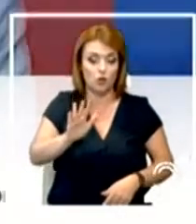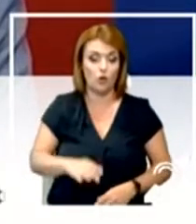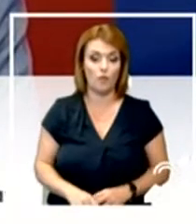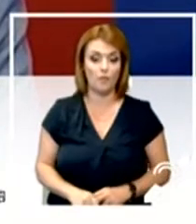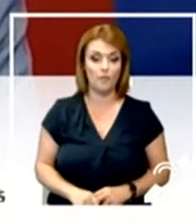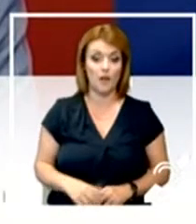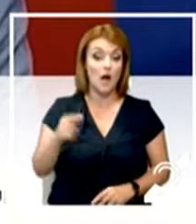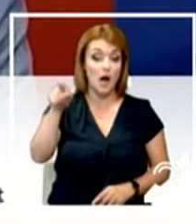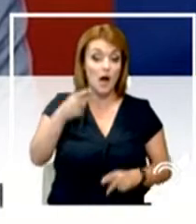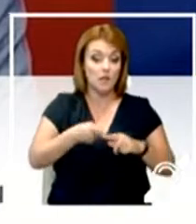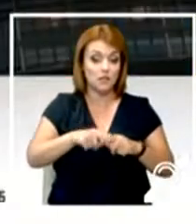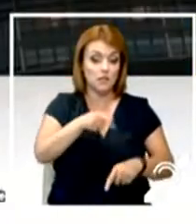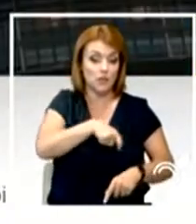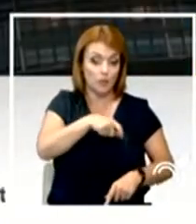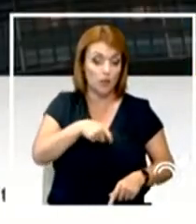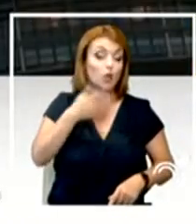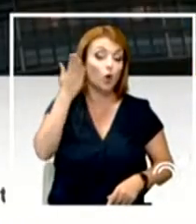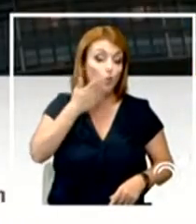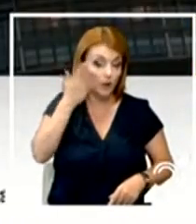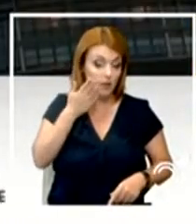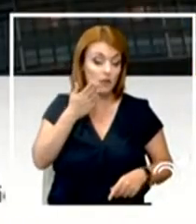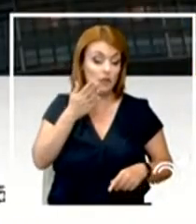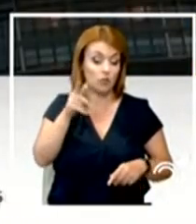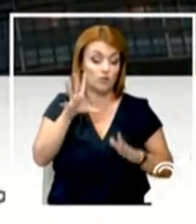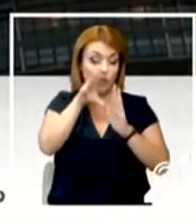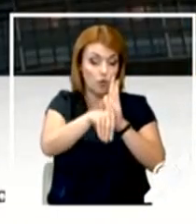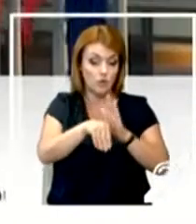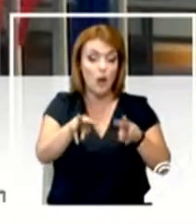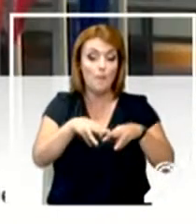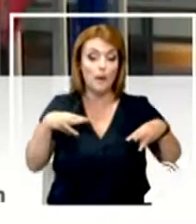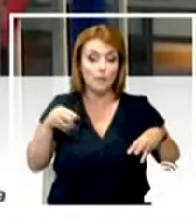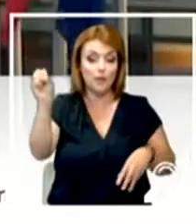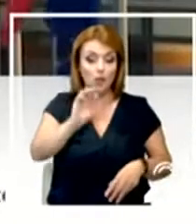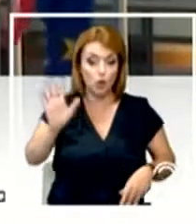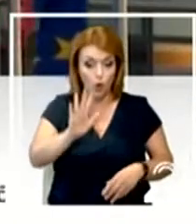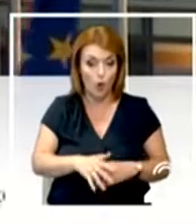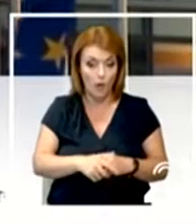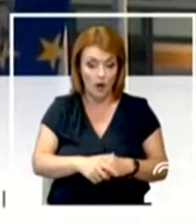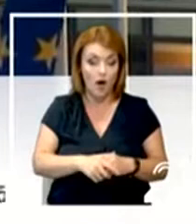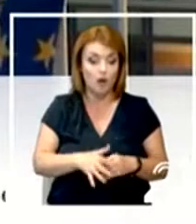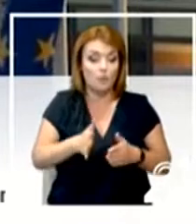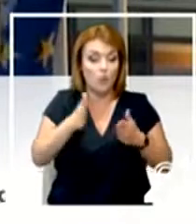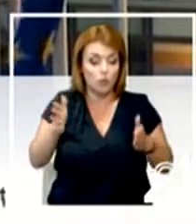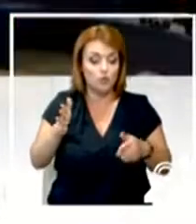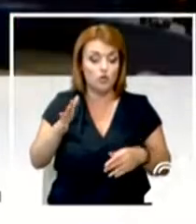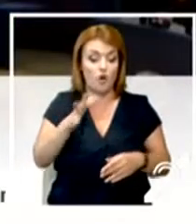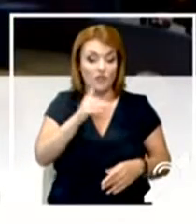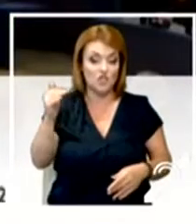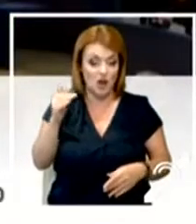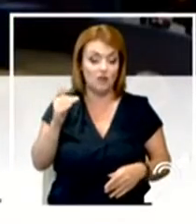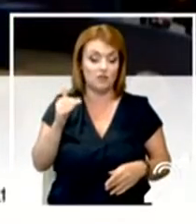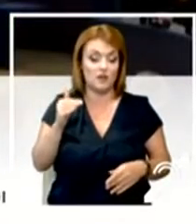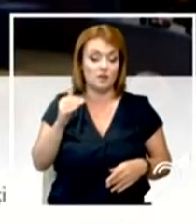Zigfrid Mureșan a anunțat că în scrisoarea trimisă șefului diplomației europene sunt vizați cetățenii ruși apropiați regimului de la Kremlin. Aceștia au